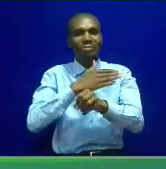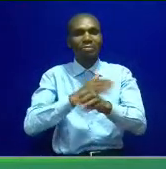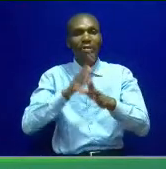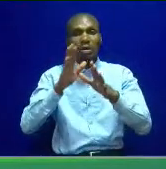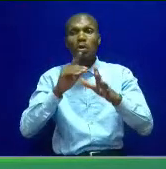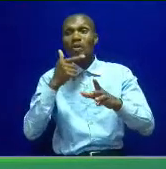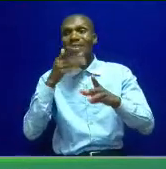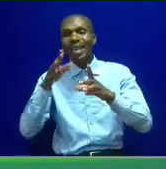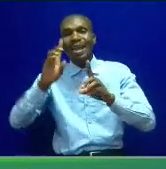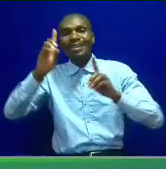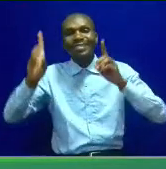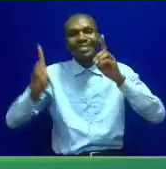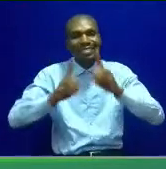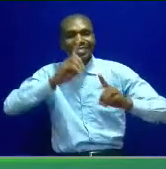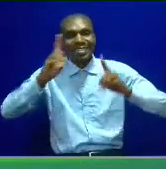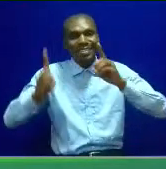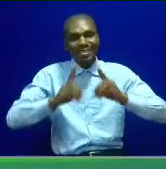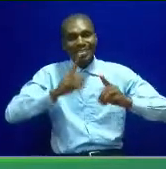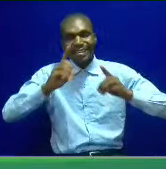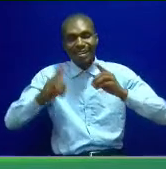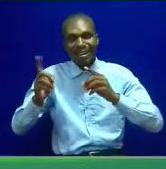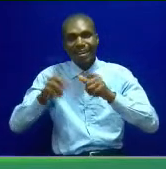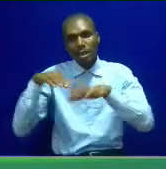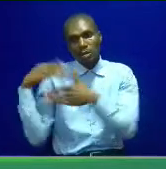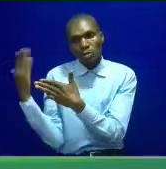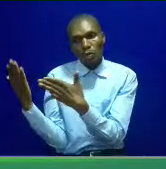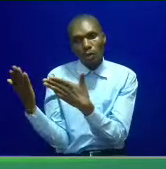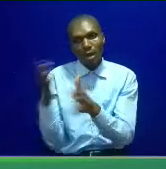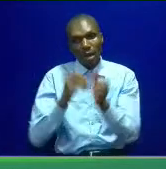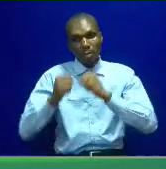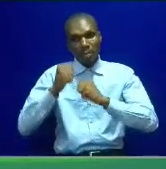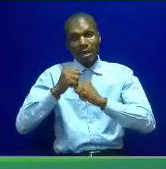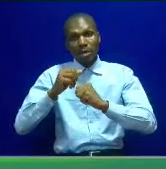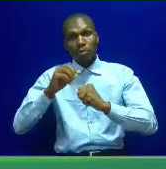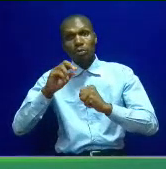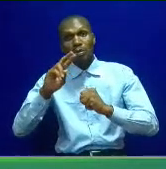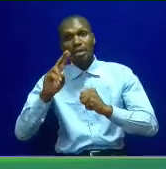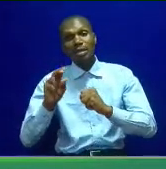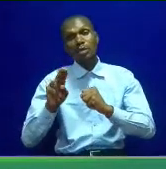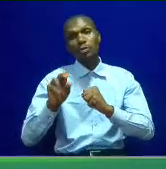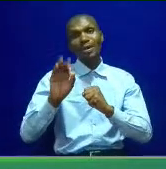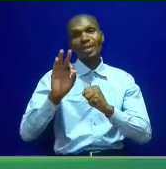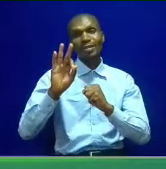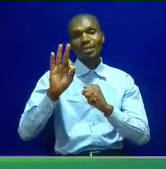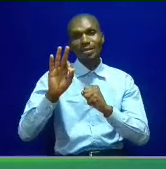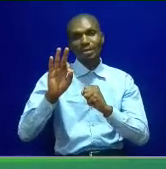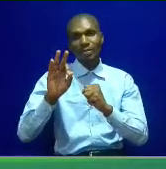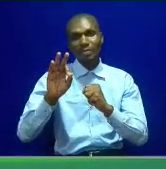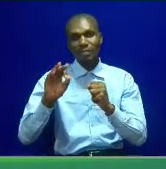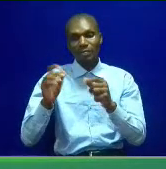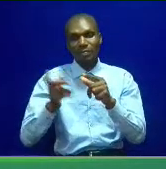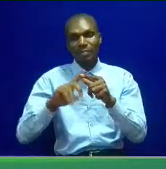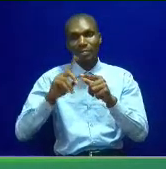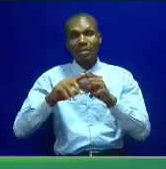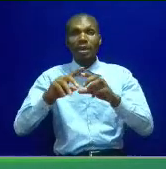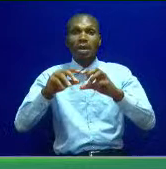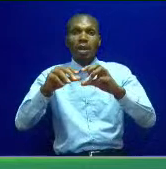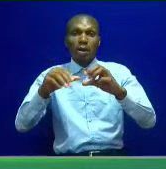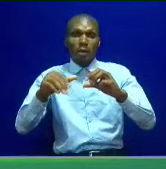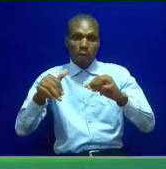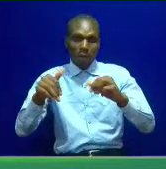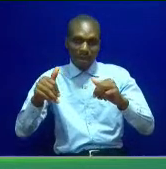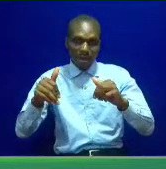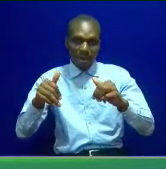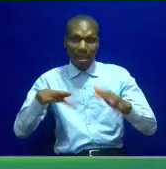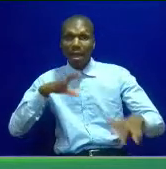tumbuiza abagusi asenchira ya bene na kwalega ni omwaka omuya otwiru bibere na meronge bere na isato asenchira yo boikiranu kigi